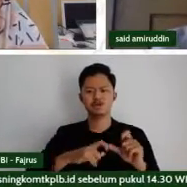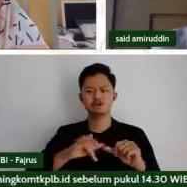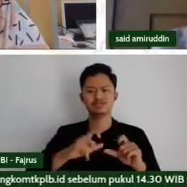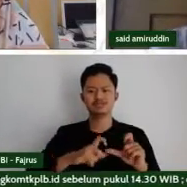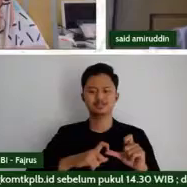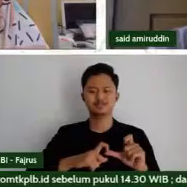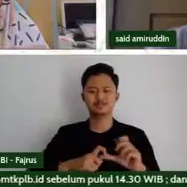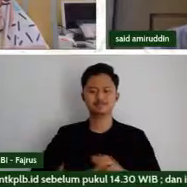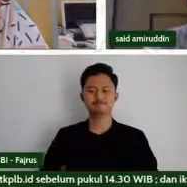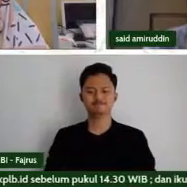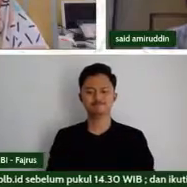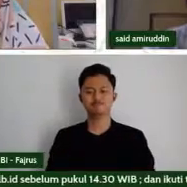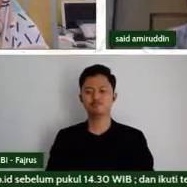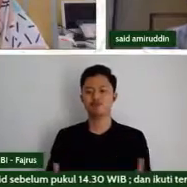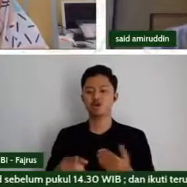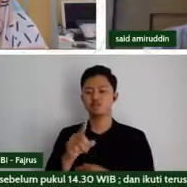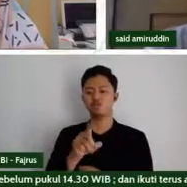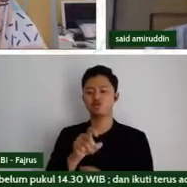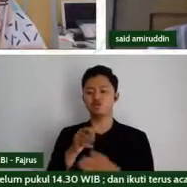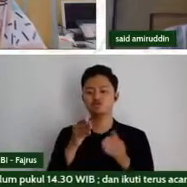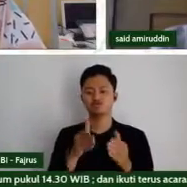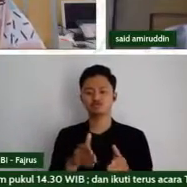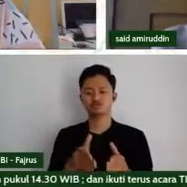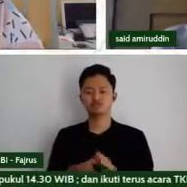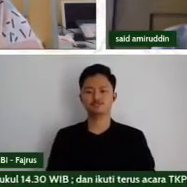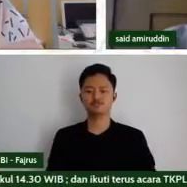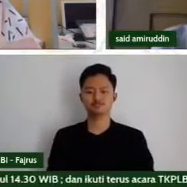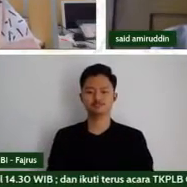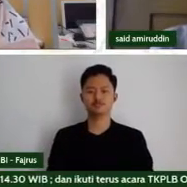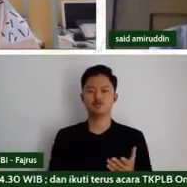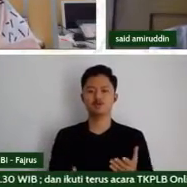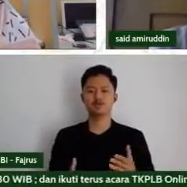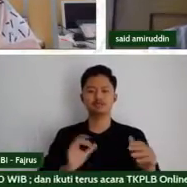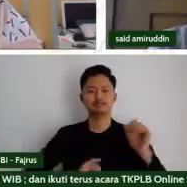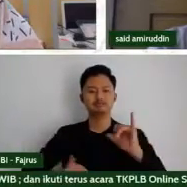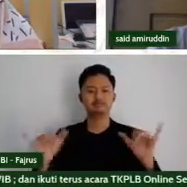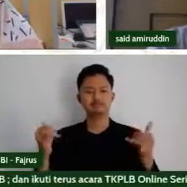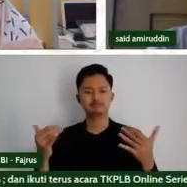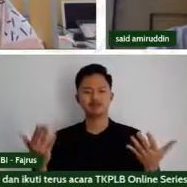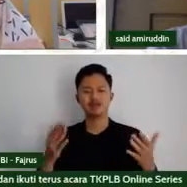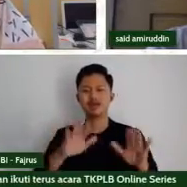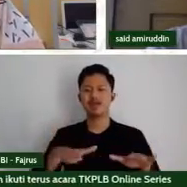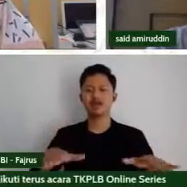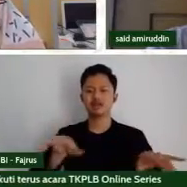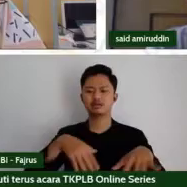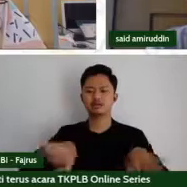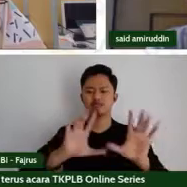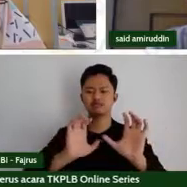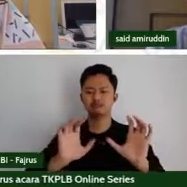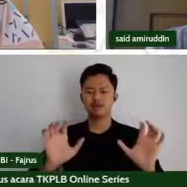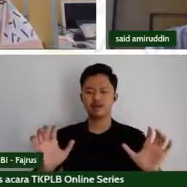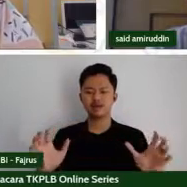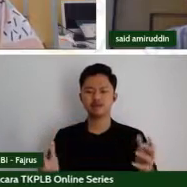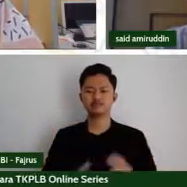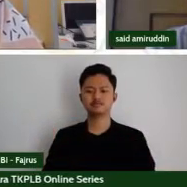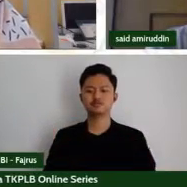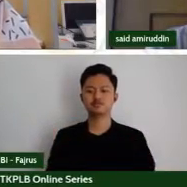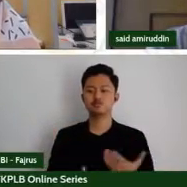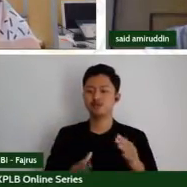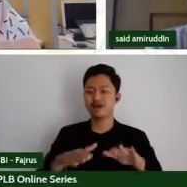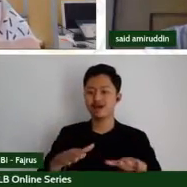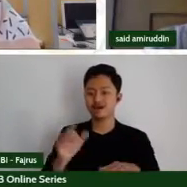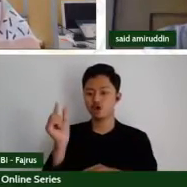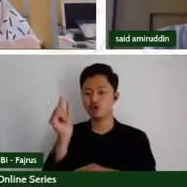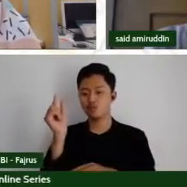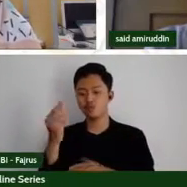berkebutuhan khusus bisa bergaul dengan yang lebih banyak tadi ya. Lebih banyak itu berarti anak-anak reguler, itu